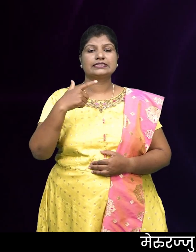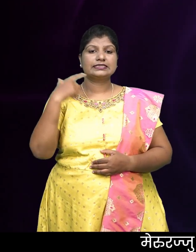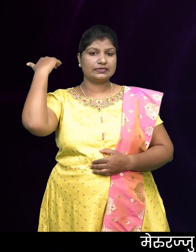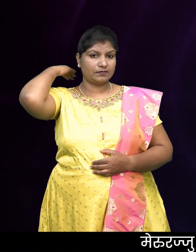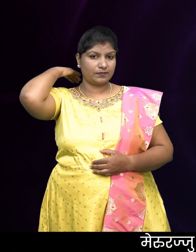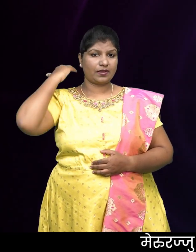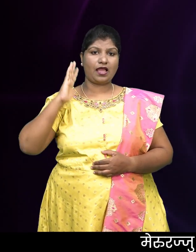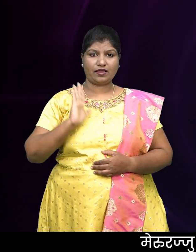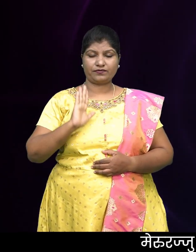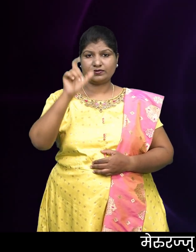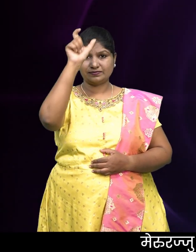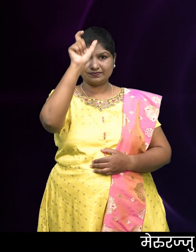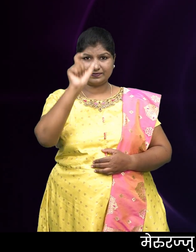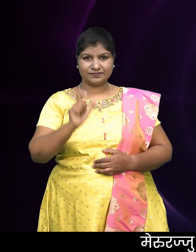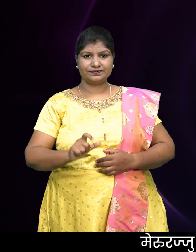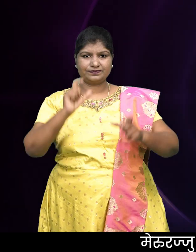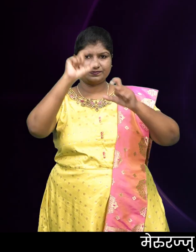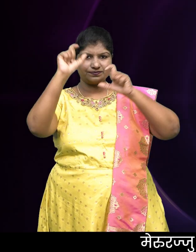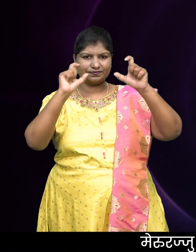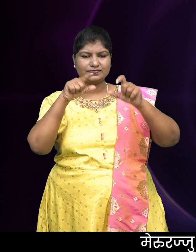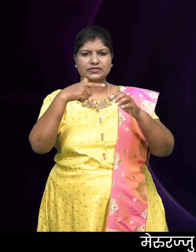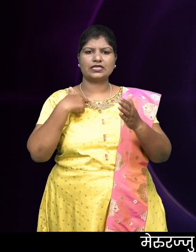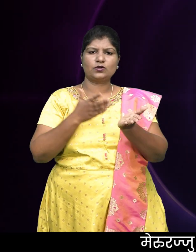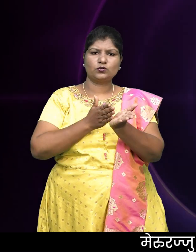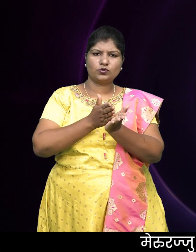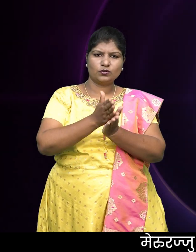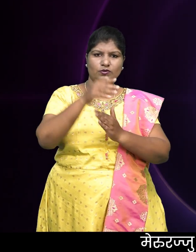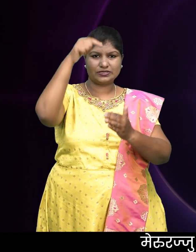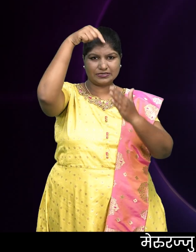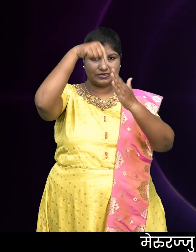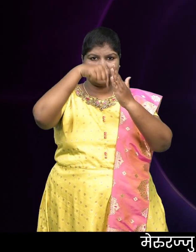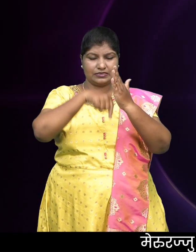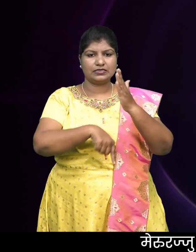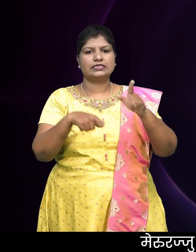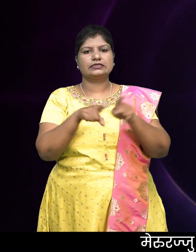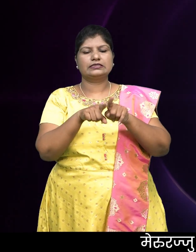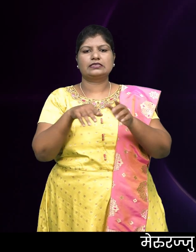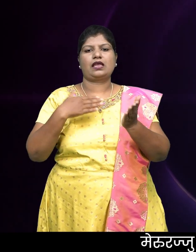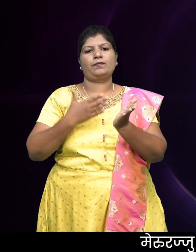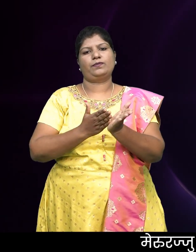मेरुरज्जु इस खोखले नली को होकर गुजरता है।